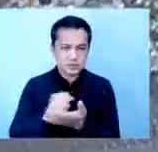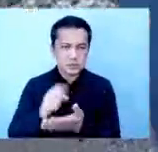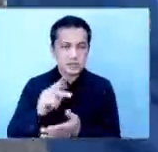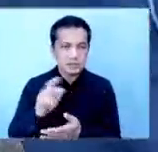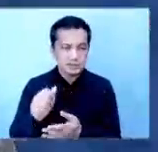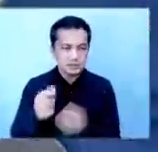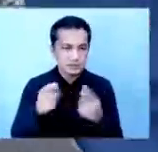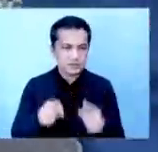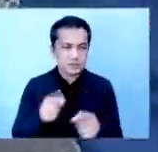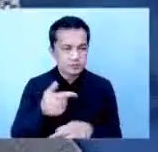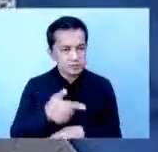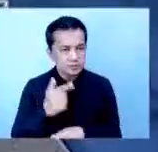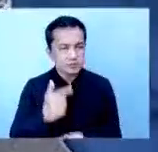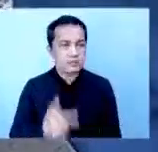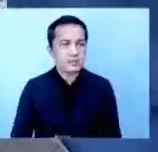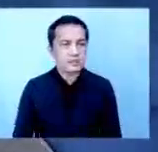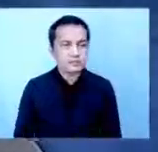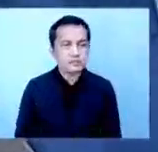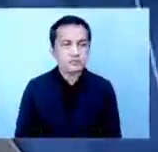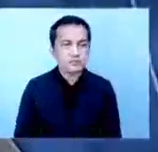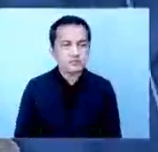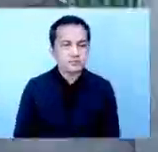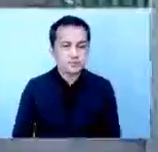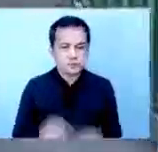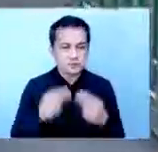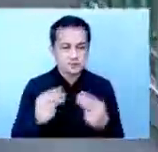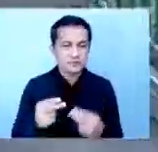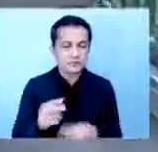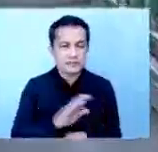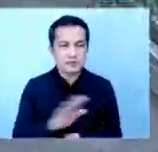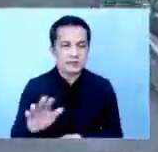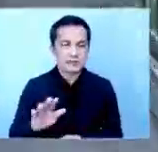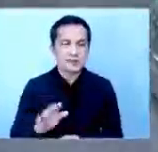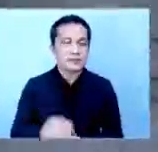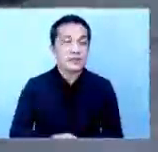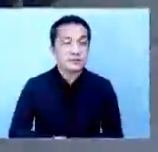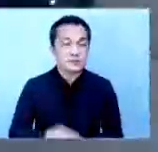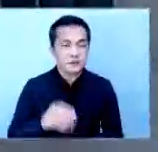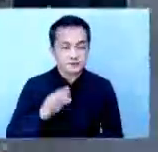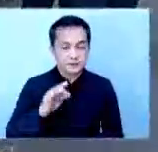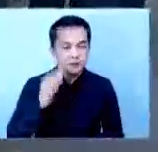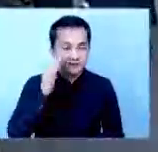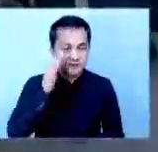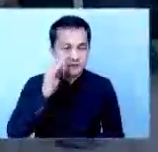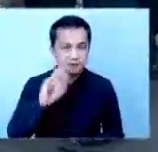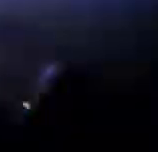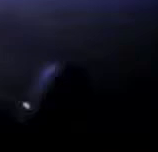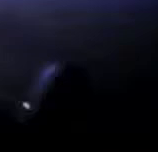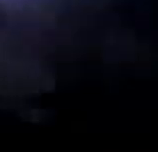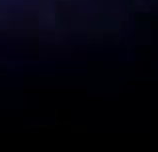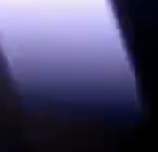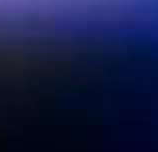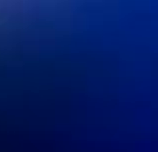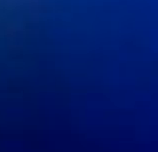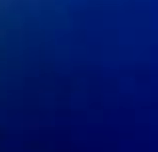sa pamamaril. Nagbabalita mula sa frontline, Faith Del Mundo, News 5.